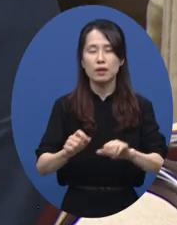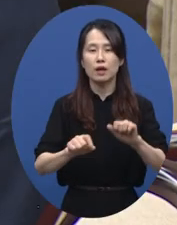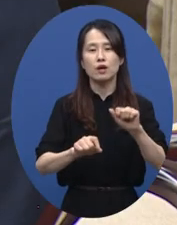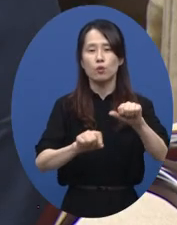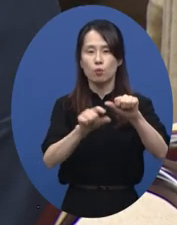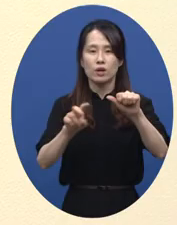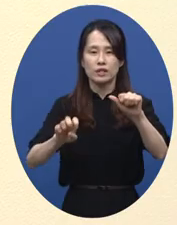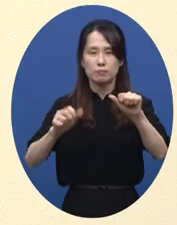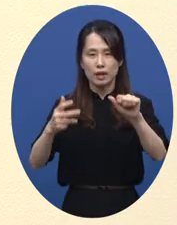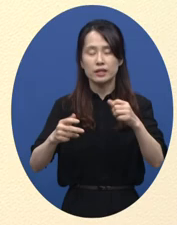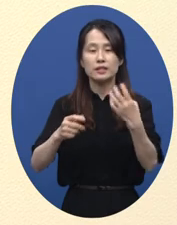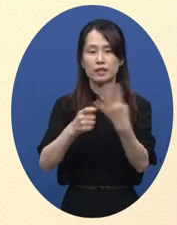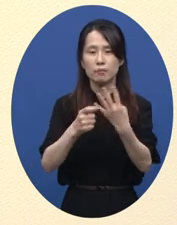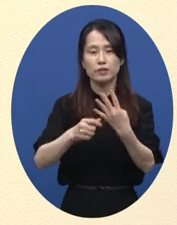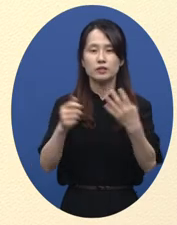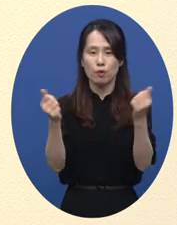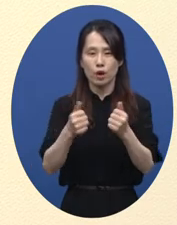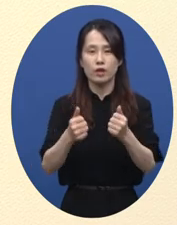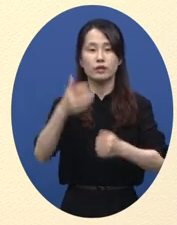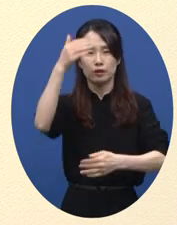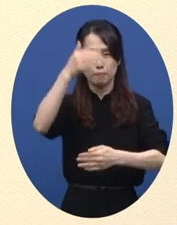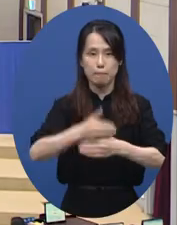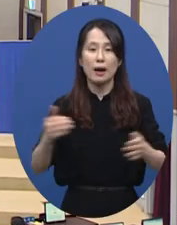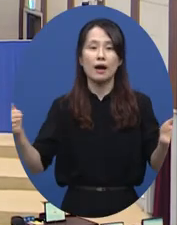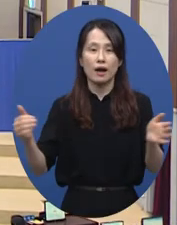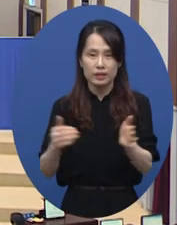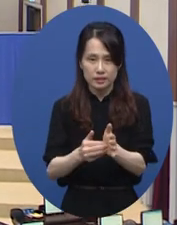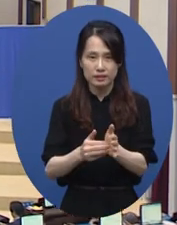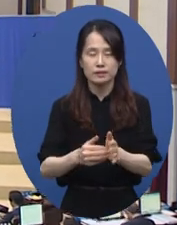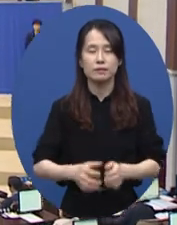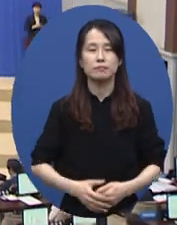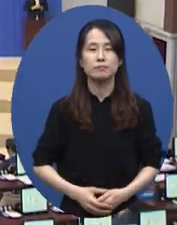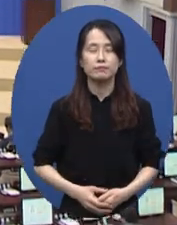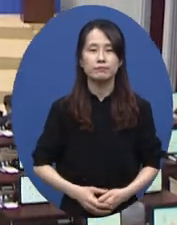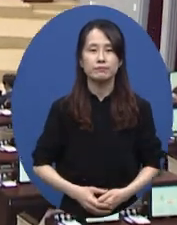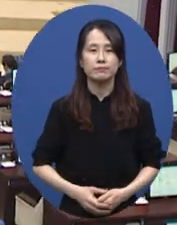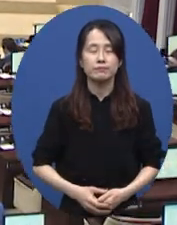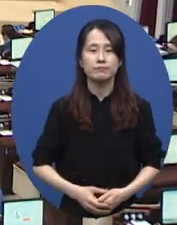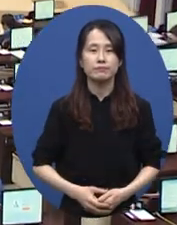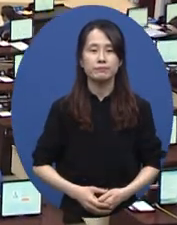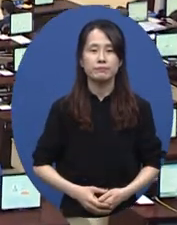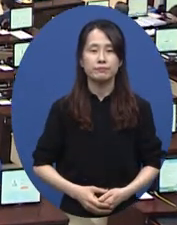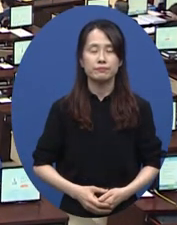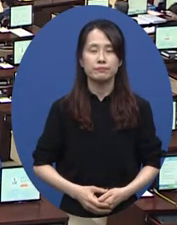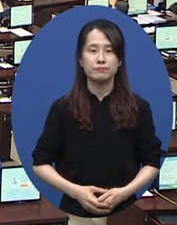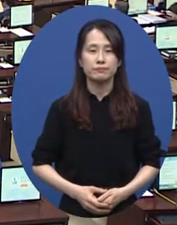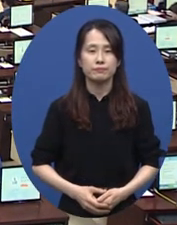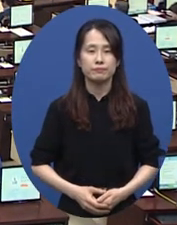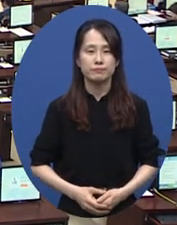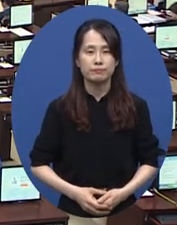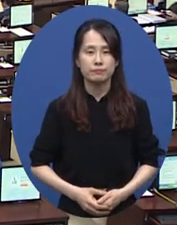28일 예정된 4차 본회의를 끝으로 패배합니다 경기 주 tv 1선 줍니다